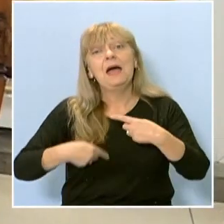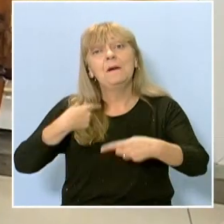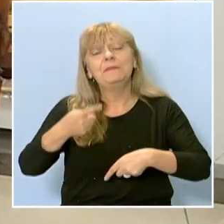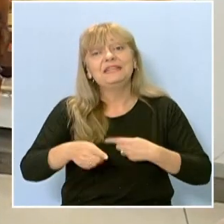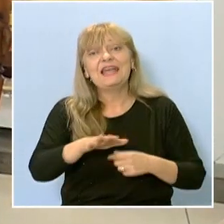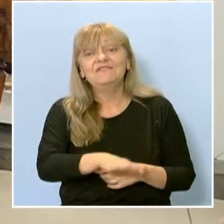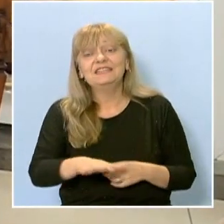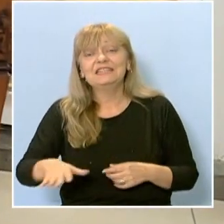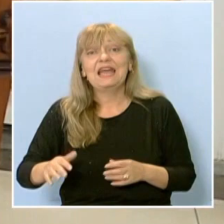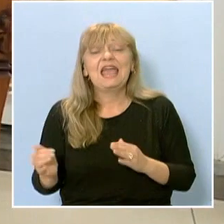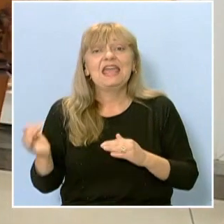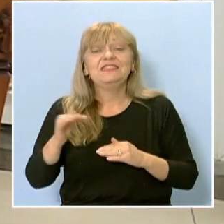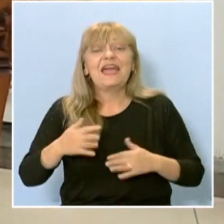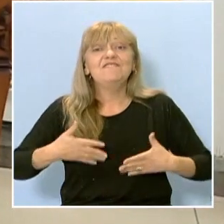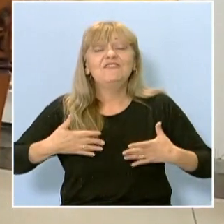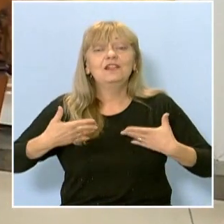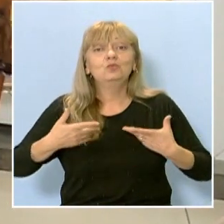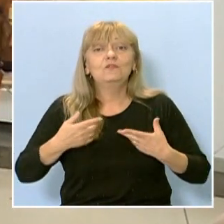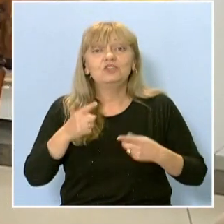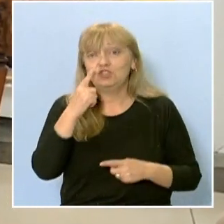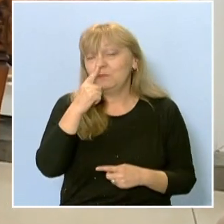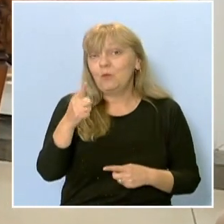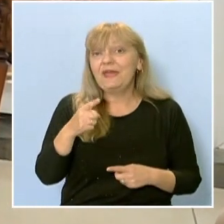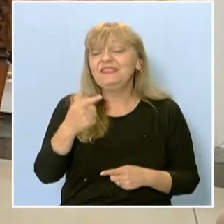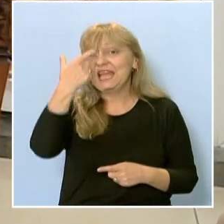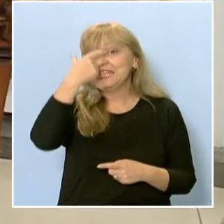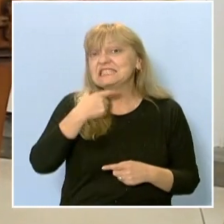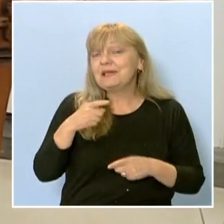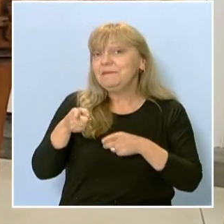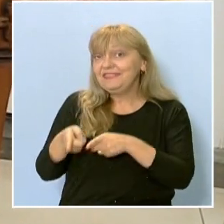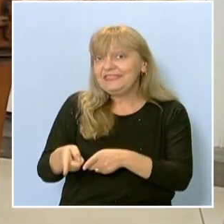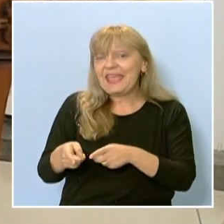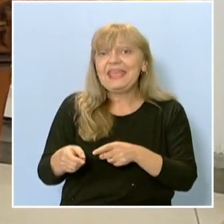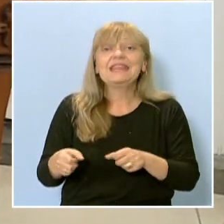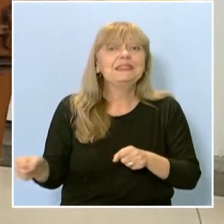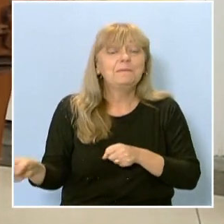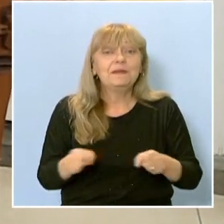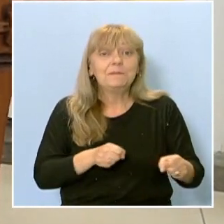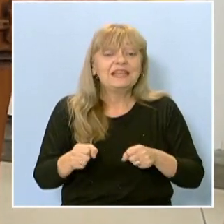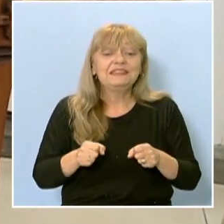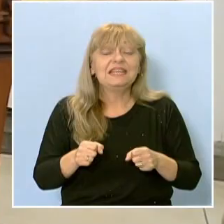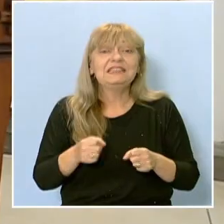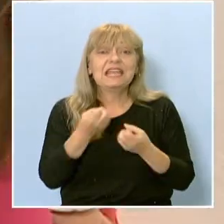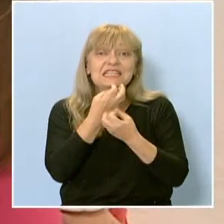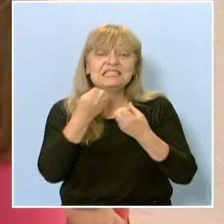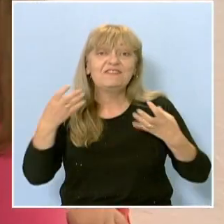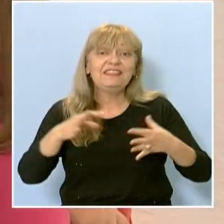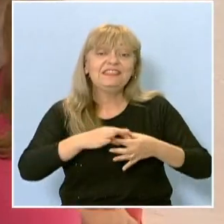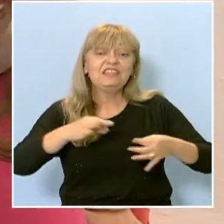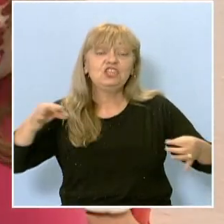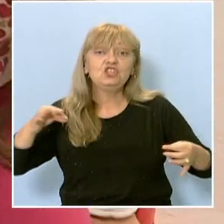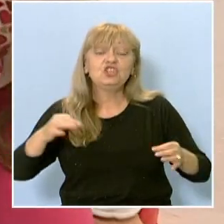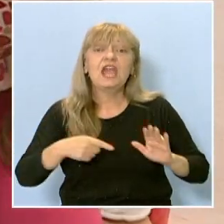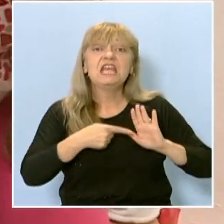най-вълнуващия момент за тях е самите те да преплетат цветните нишки, които да превърнат в черга с един от символите на България